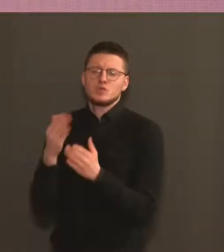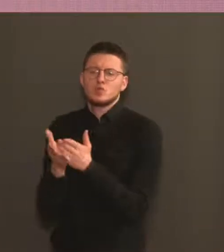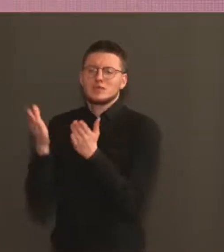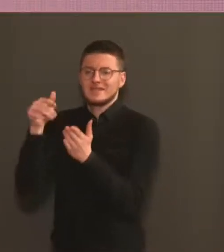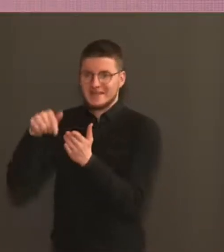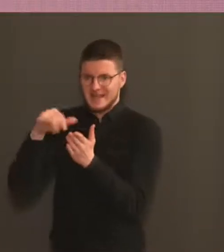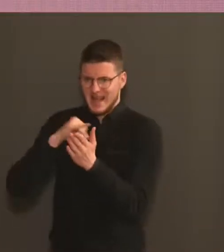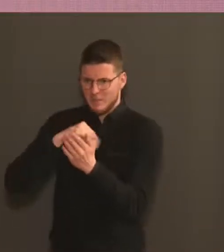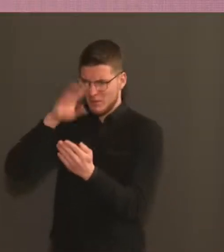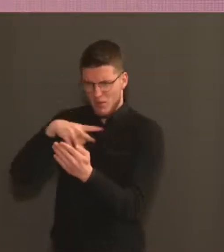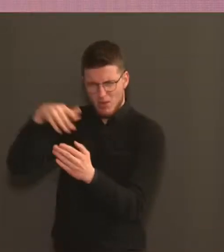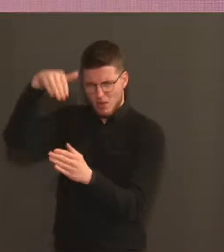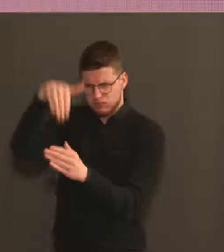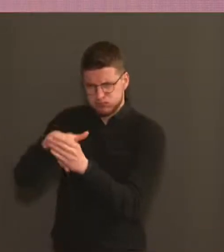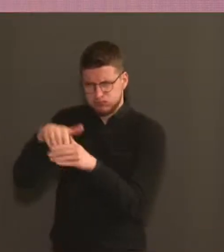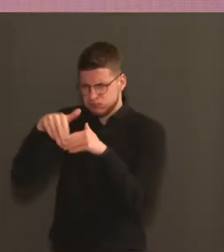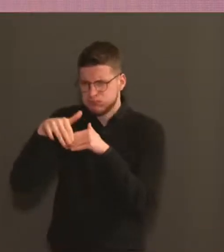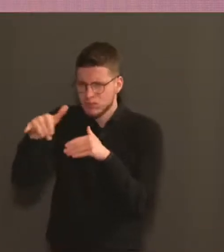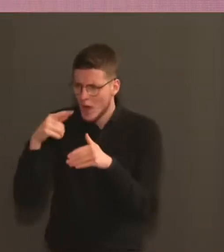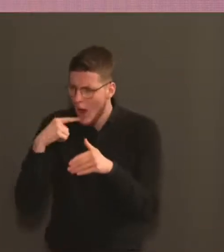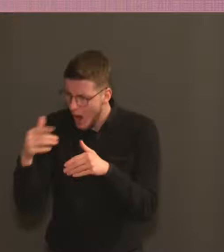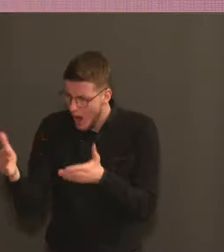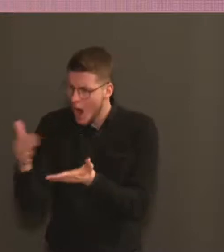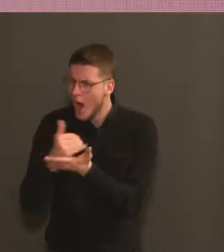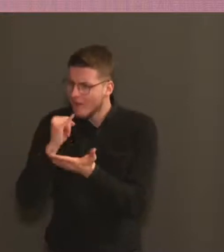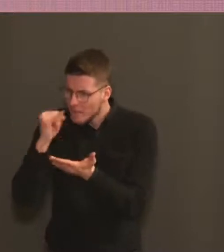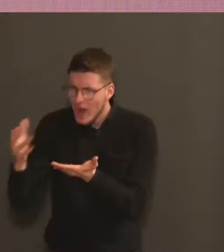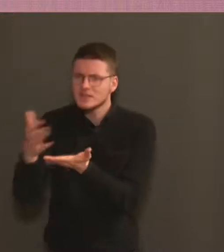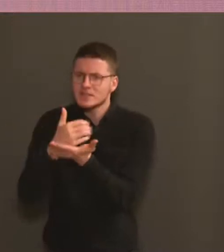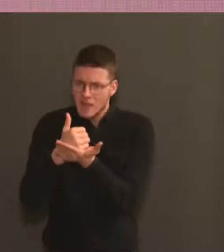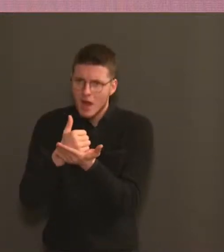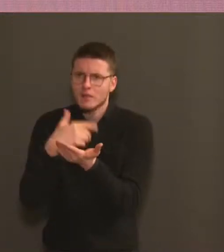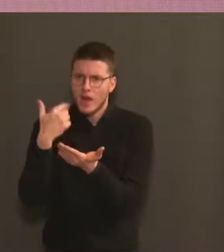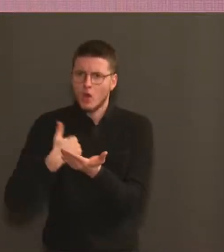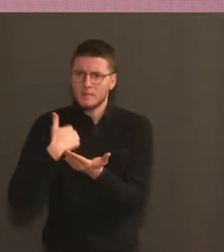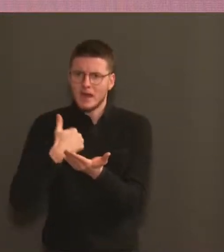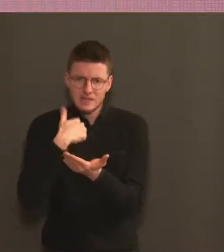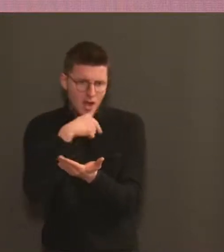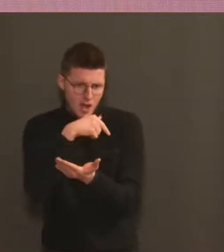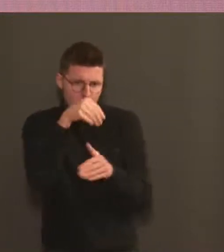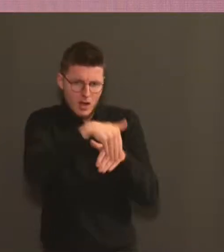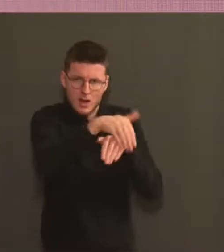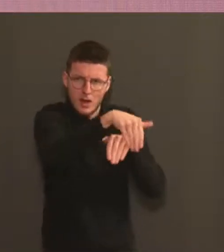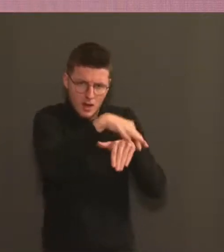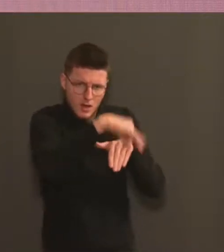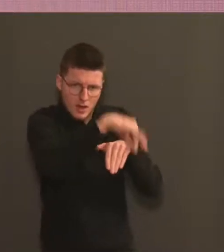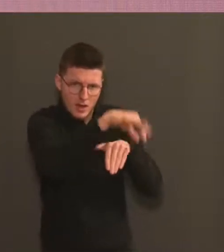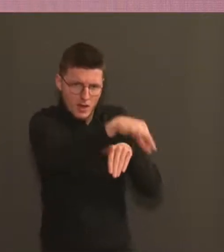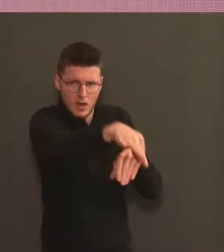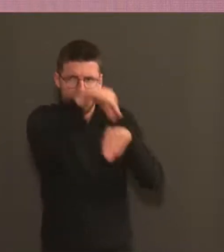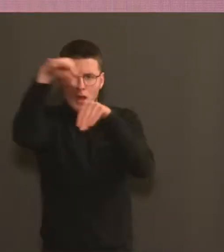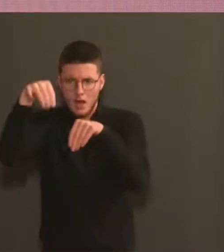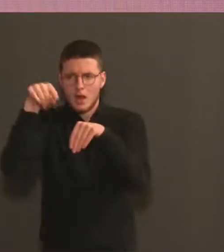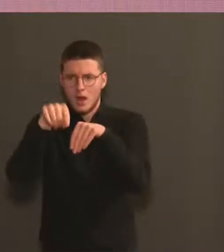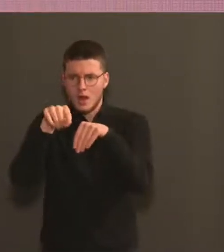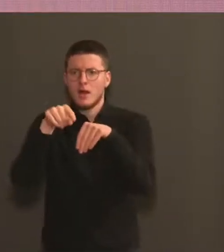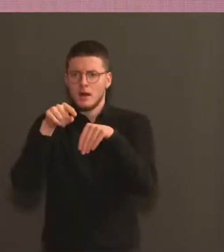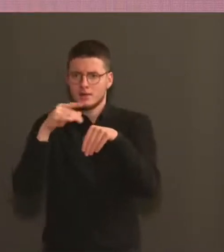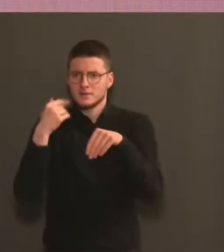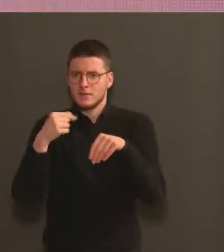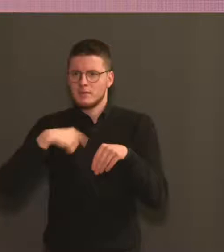Het resultaat van dit geautomatiseerde proces geeft alleen antwoord op de